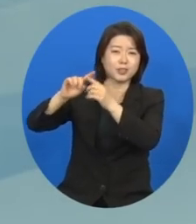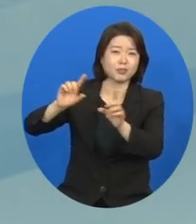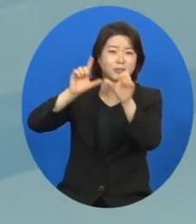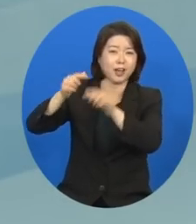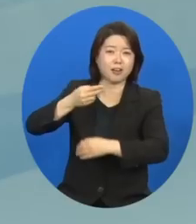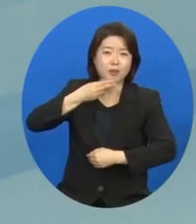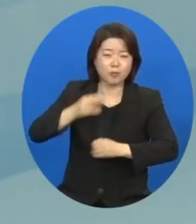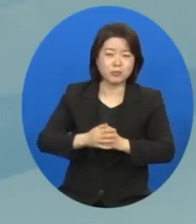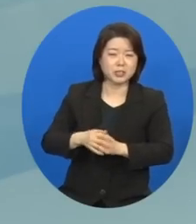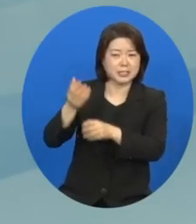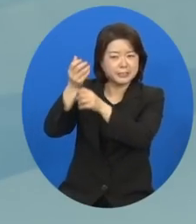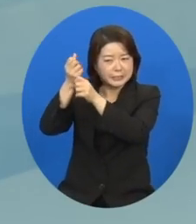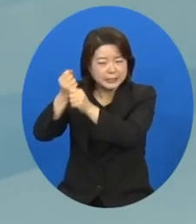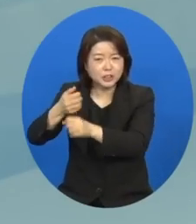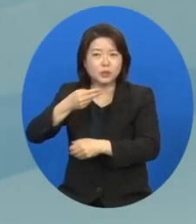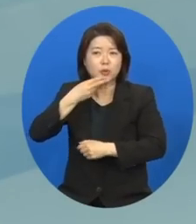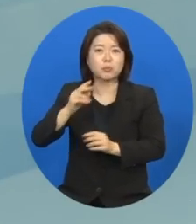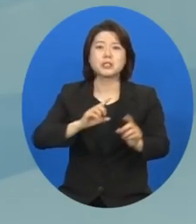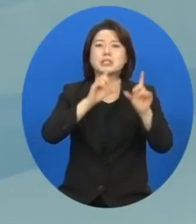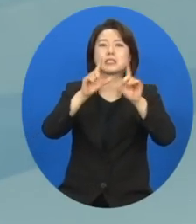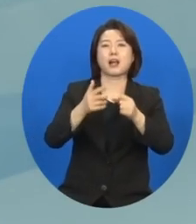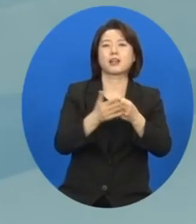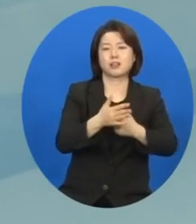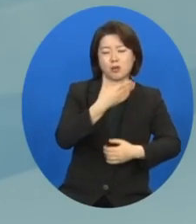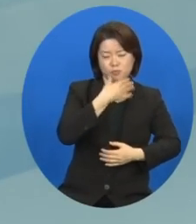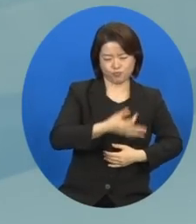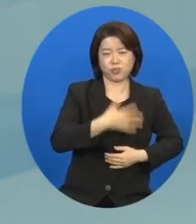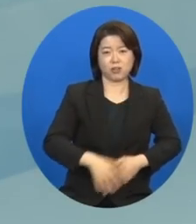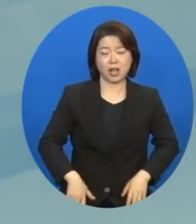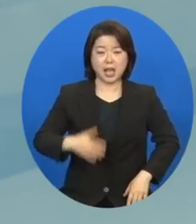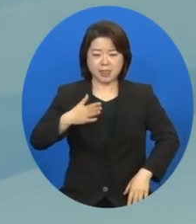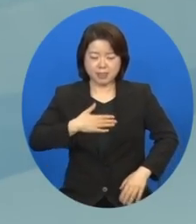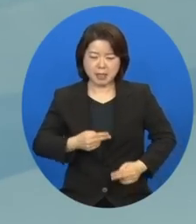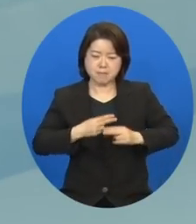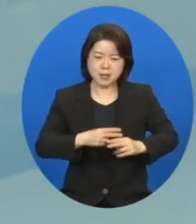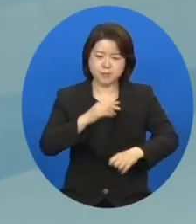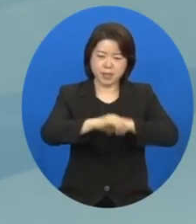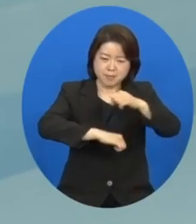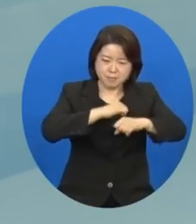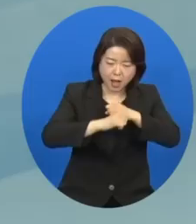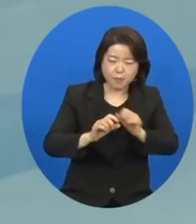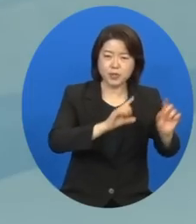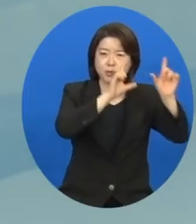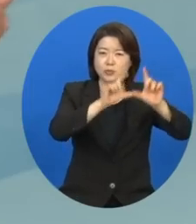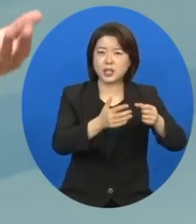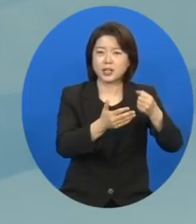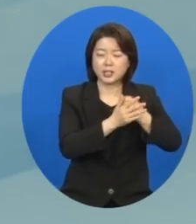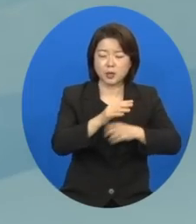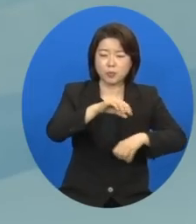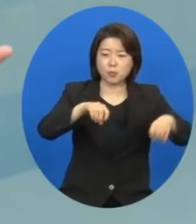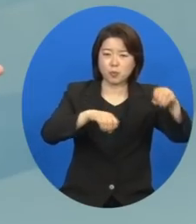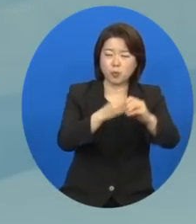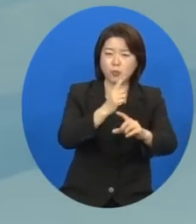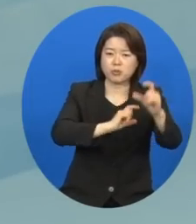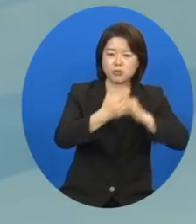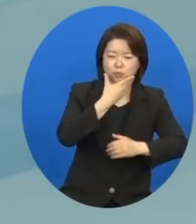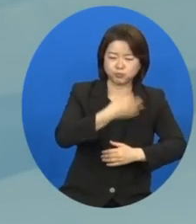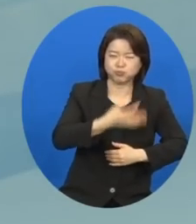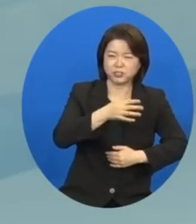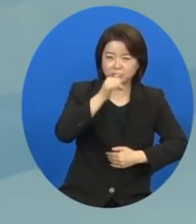그분을 의지하며 살지 않기 때문에 우리 멋대로 내 방식대로 살기 때문에 오히려 더 불행해지는